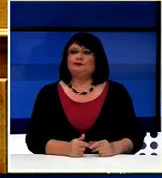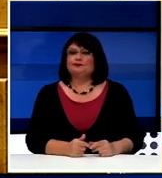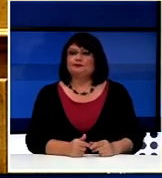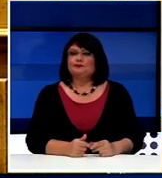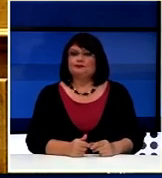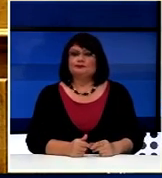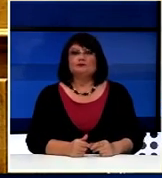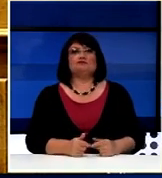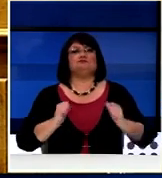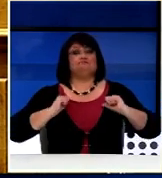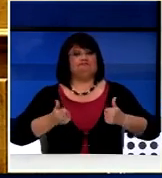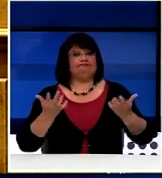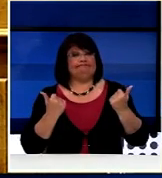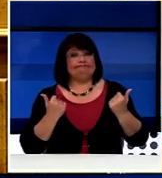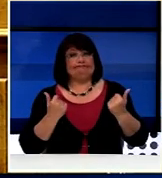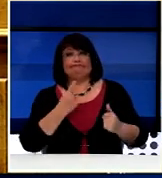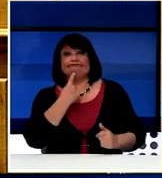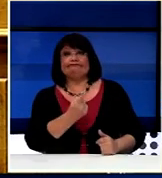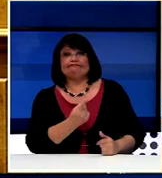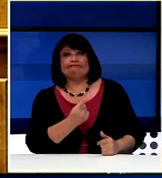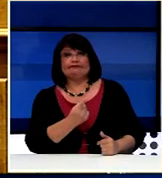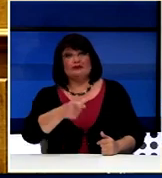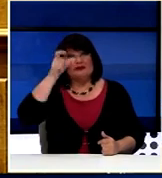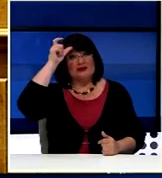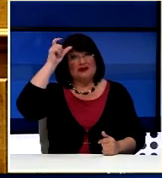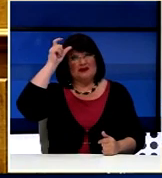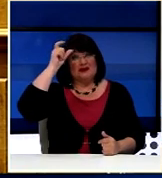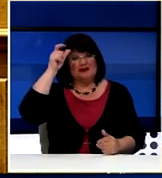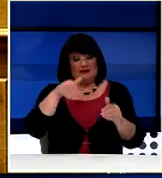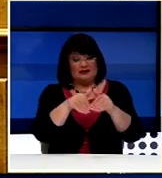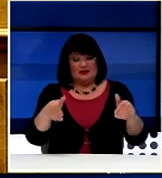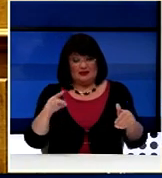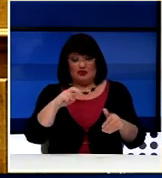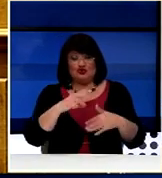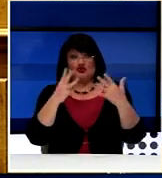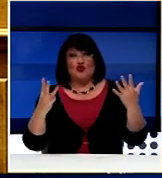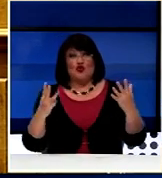που δεν τόλμησε ούτε καν να προσεγγίσει την τουρκική κόκκινη γραμμή του 28ου μεσημβρινού.